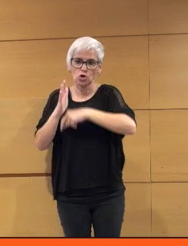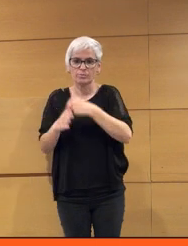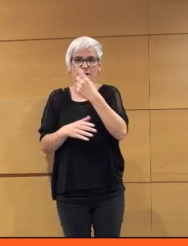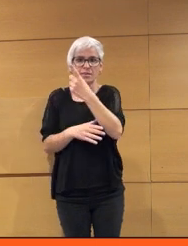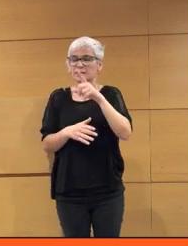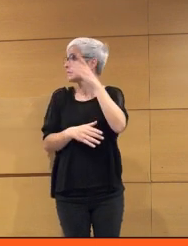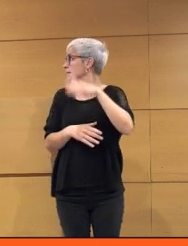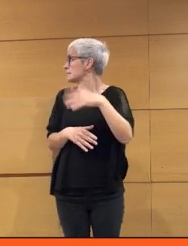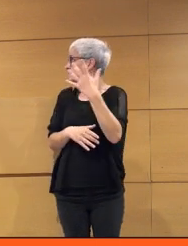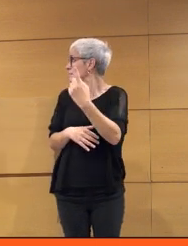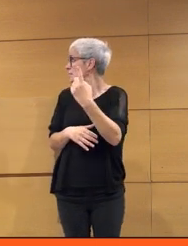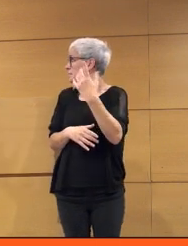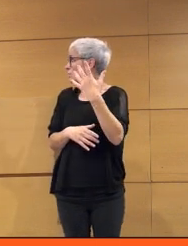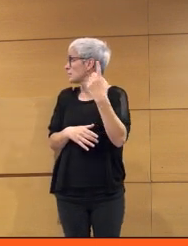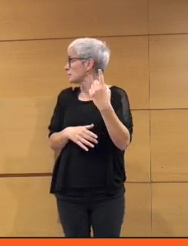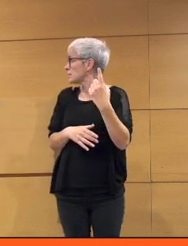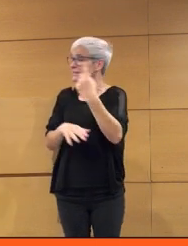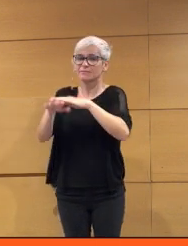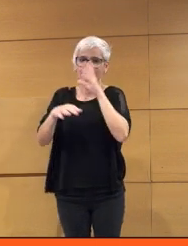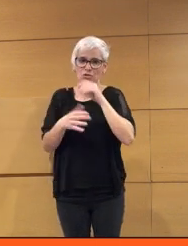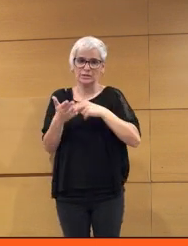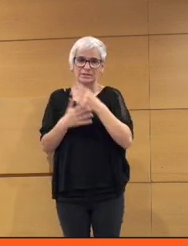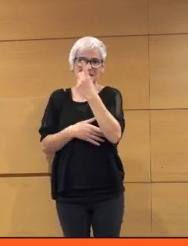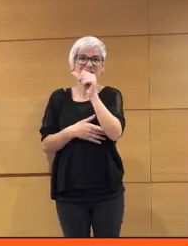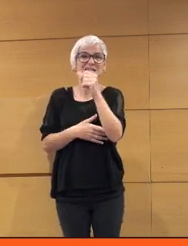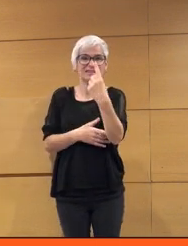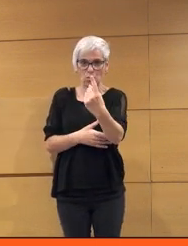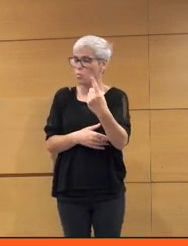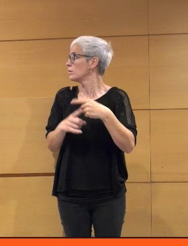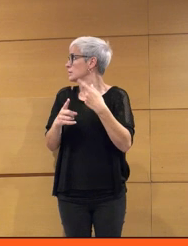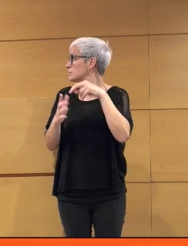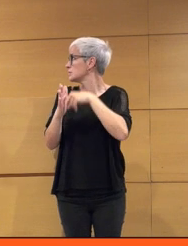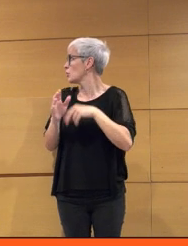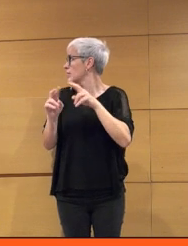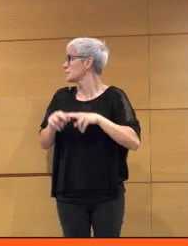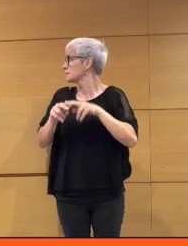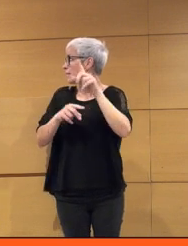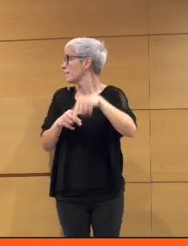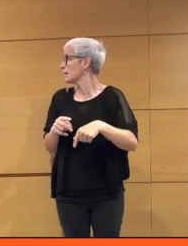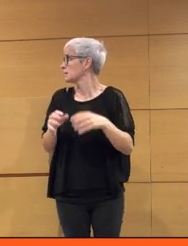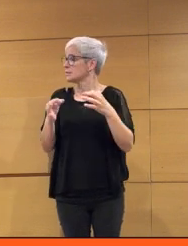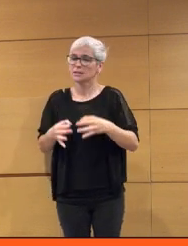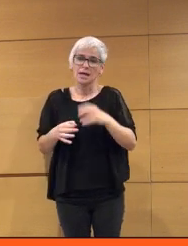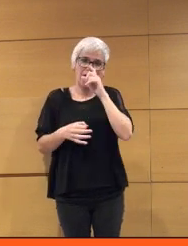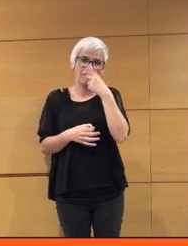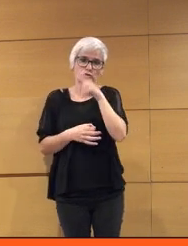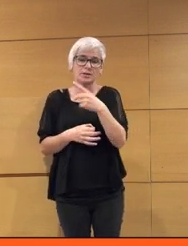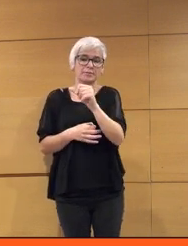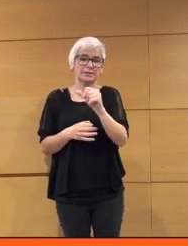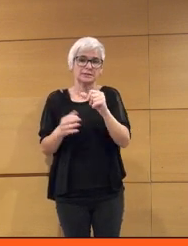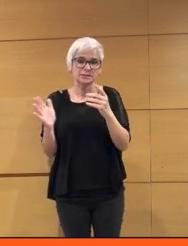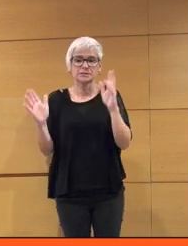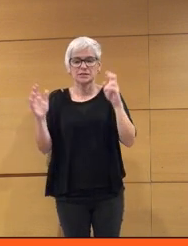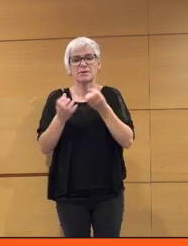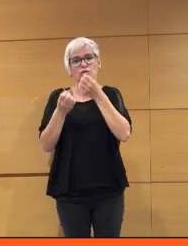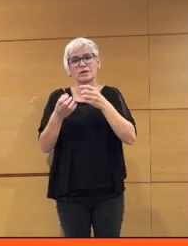tothom, previsió setembre, i s'han de crear noves normes, que tot just es comença a treballar amb això, que són pel 26, sobre informació